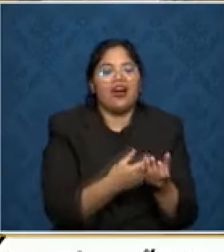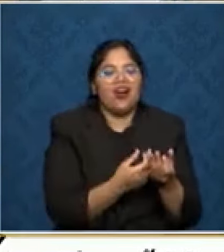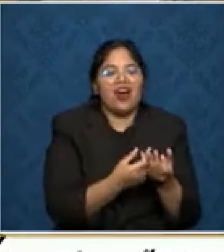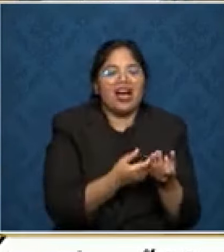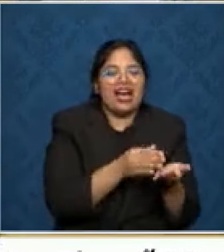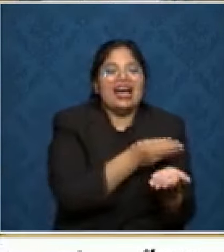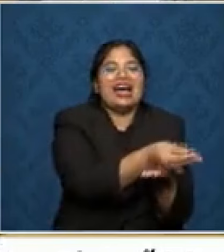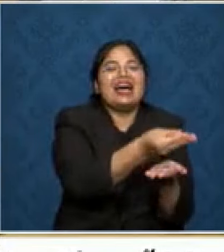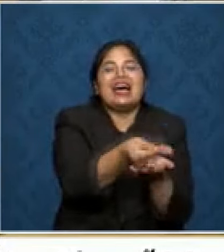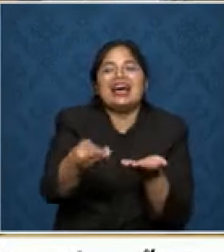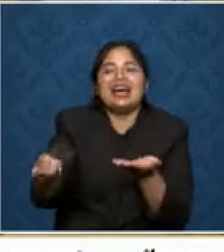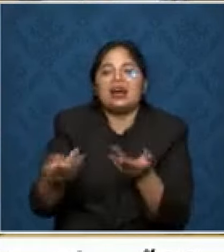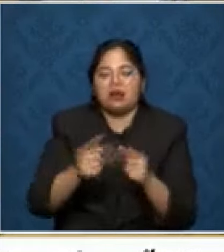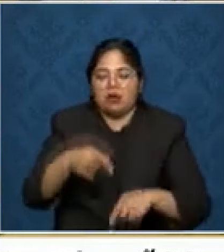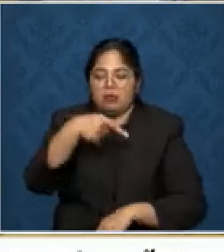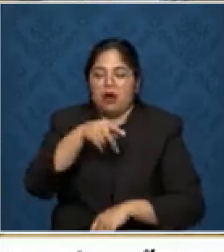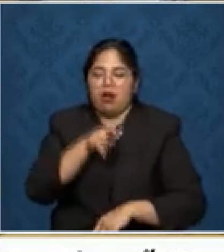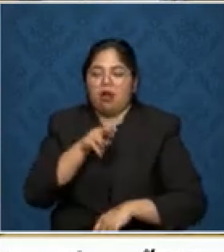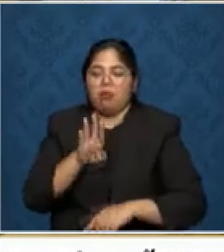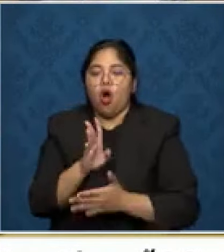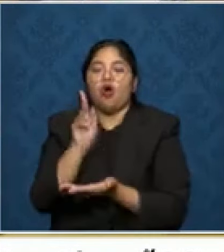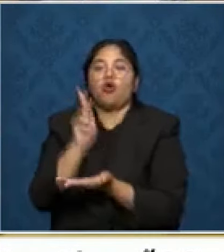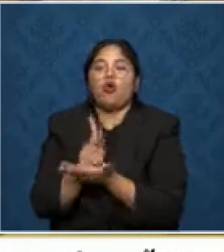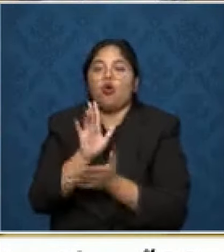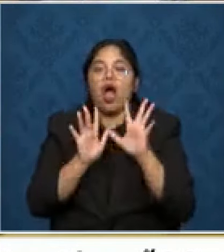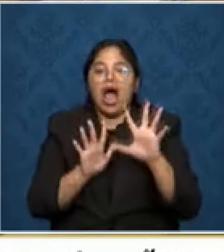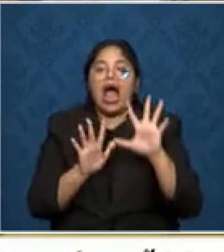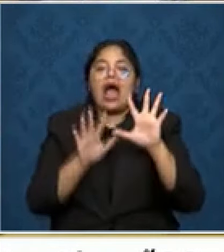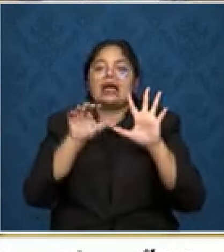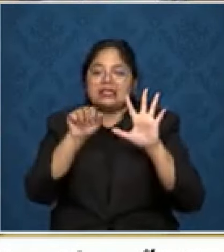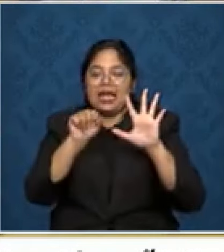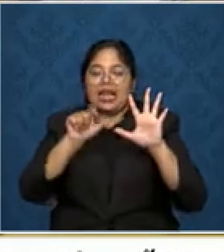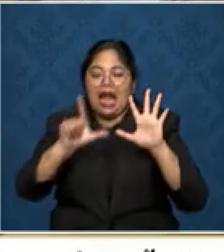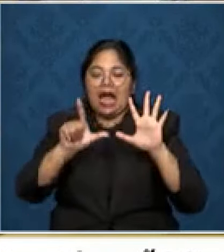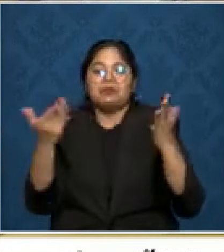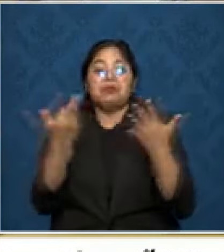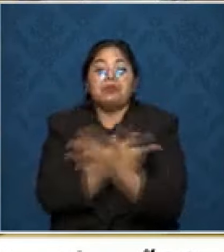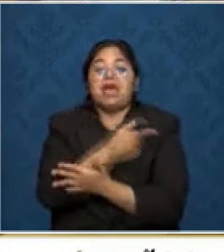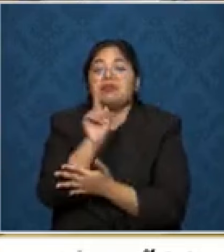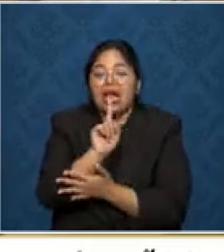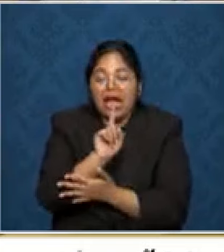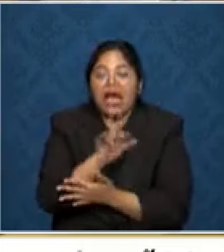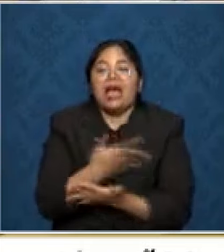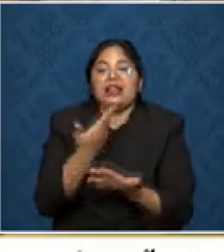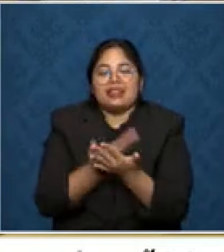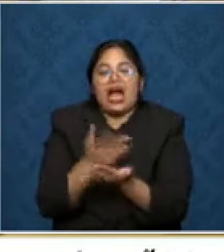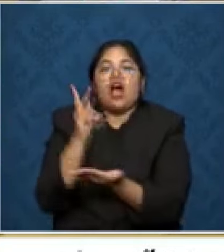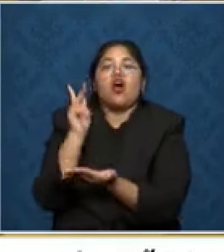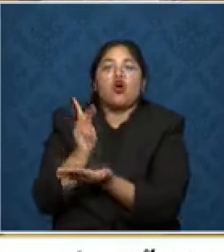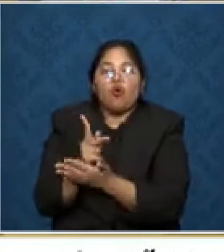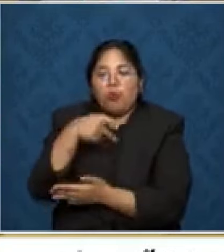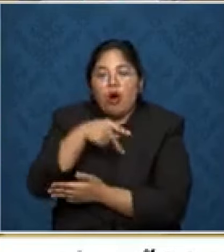เพียงแต่เปลี่ยนจากออกพระราชบัญญัติเงินกู้500,000ล้านเป็นการเฉพาะเปลี่ยนมาเป็นใช้เงินกู้จาก